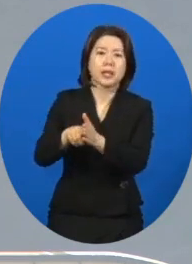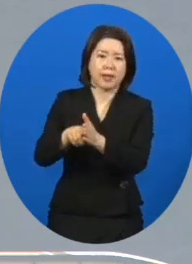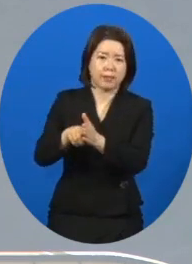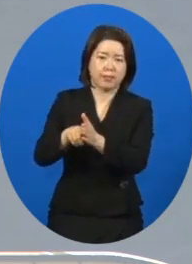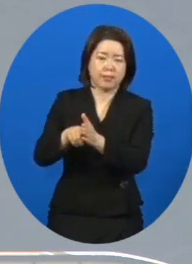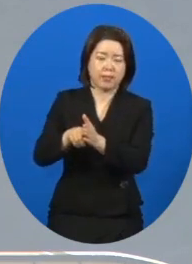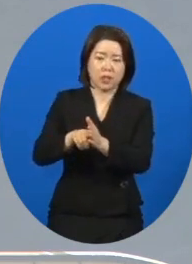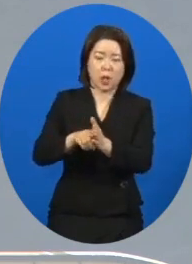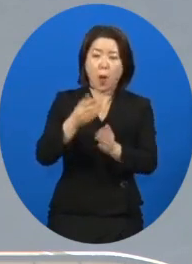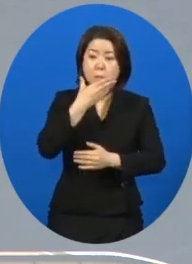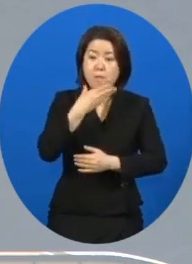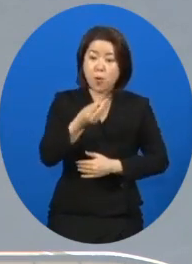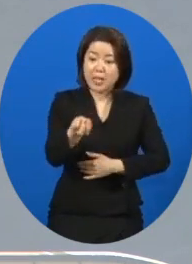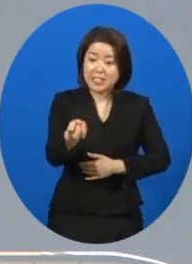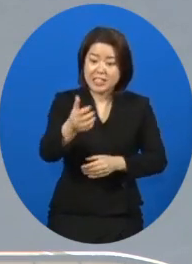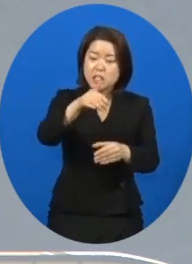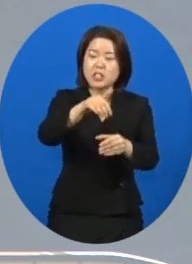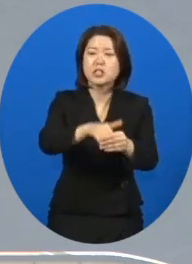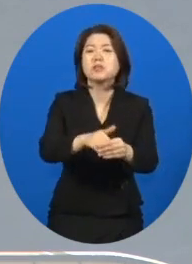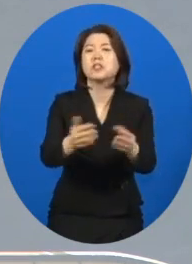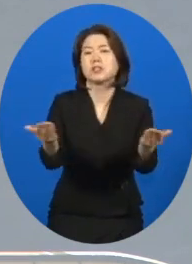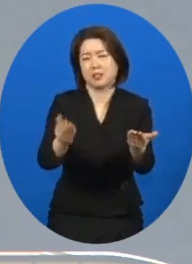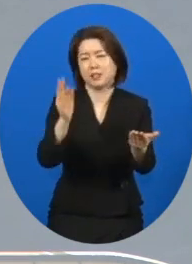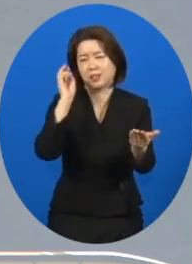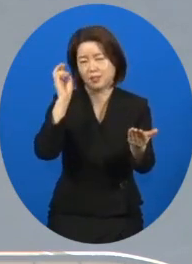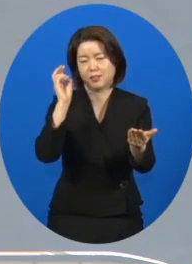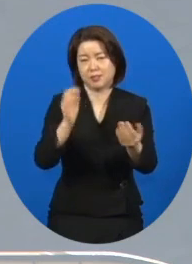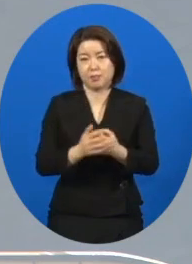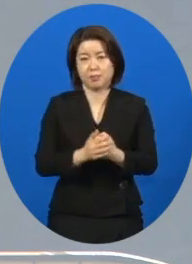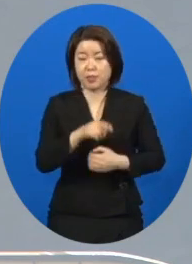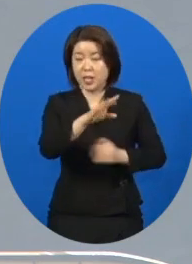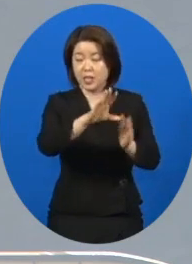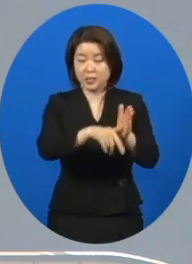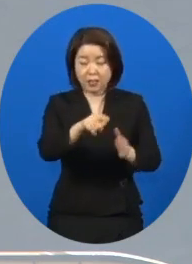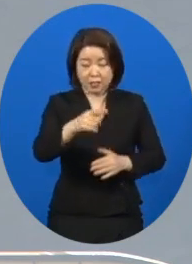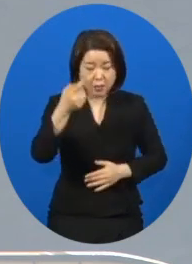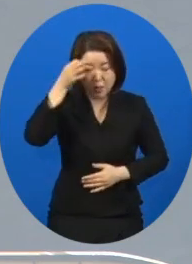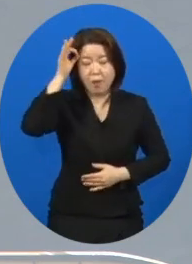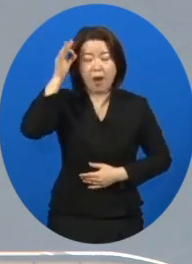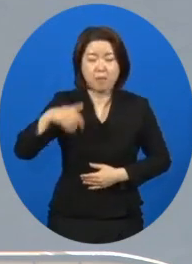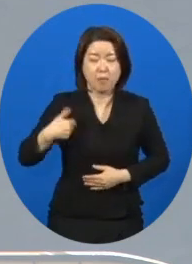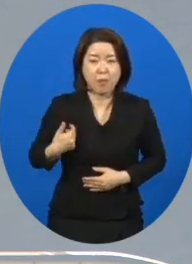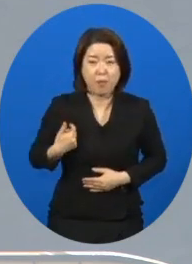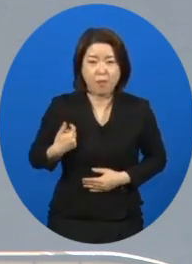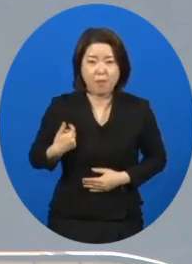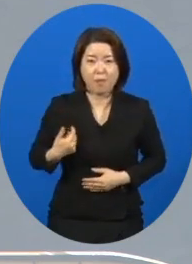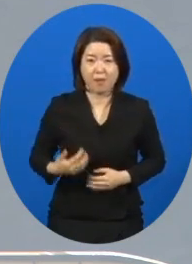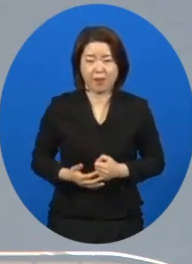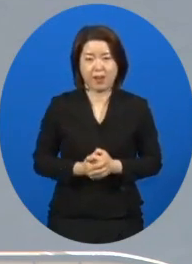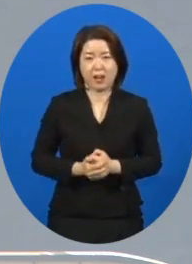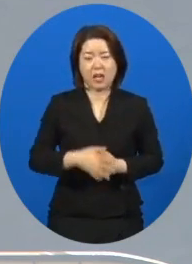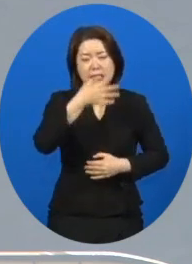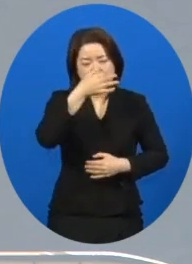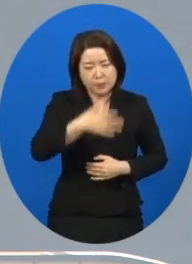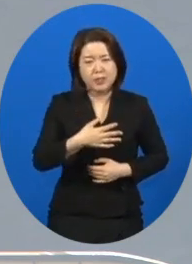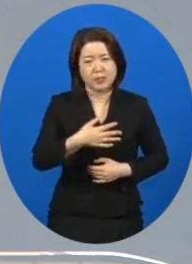복의 씨를 심게 하는 것이었는데 그때는 그걸 깨닫지 못했기 때문에